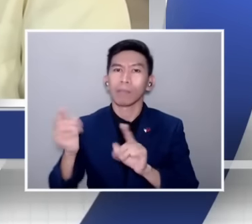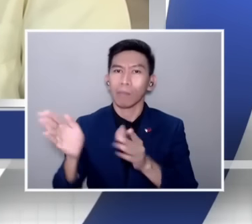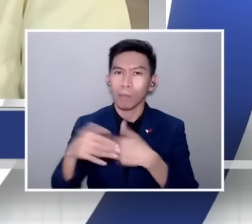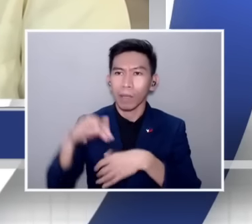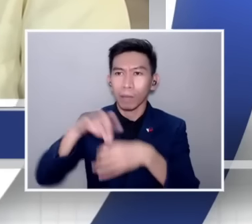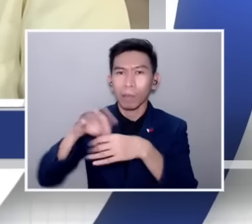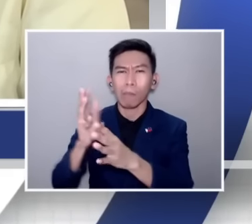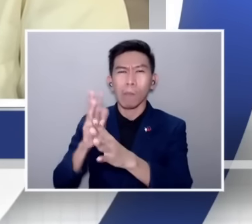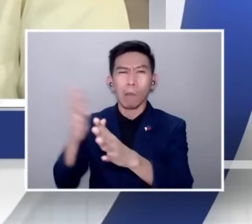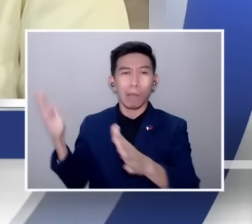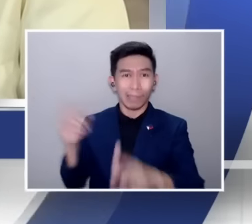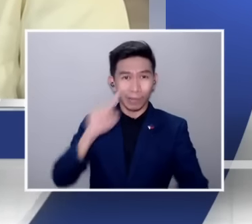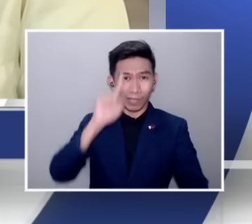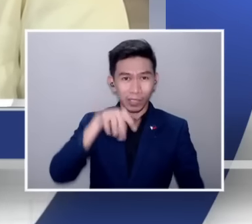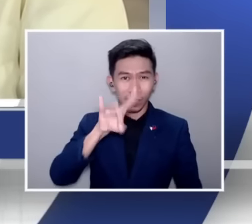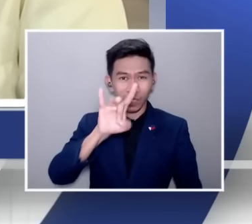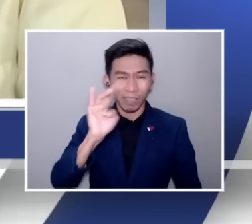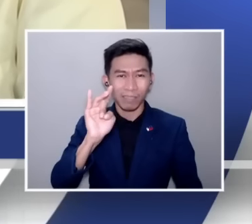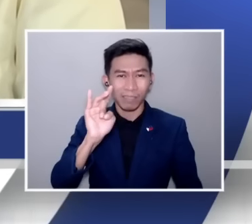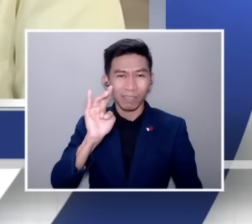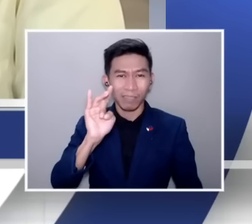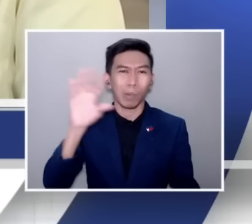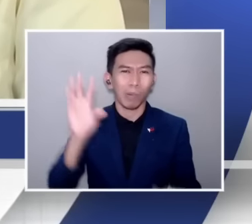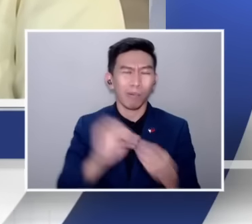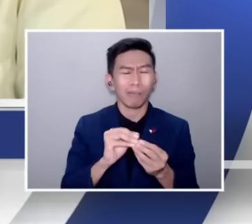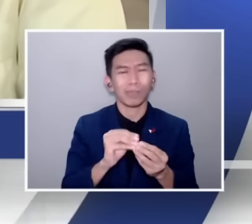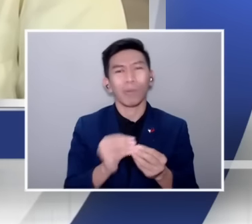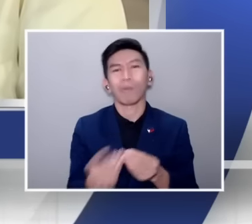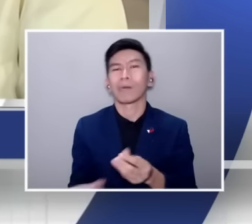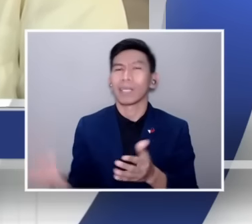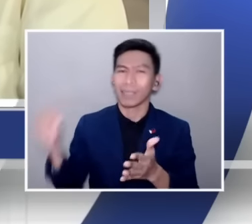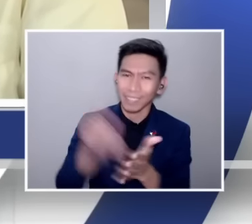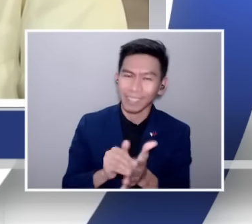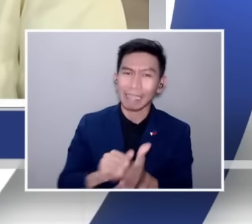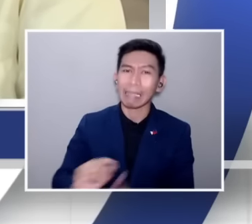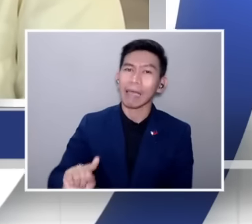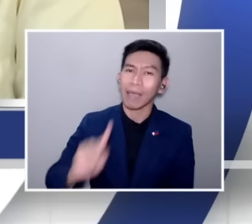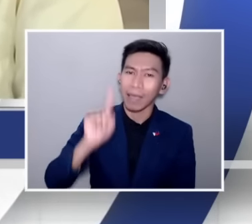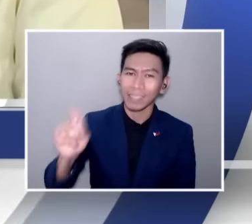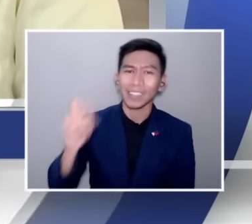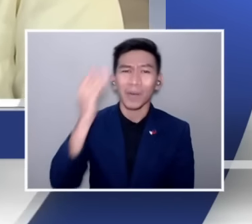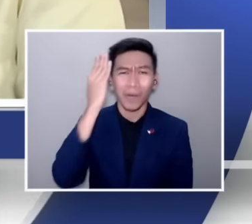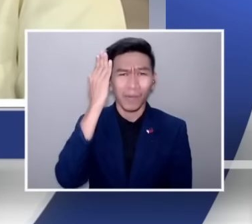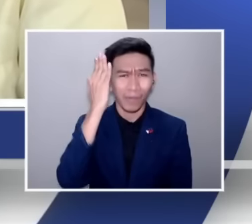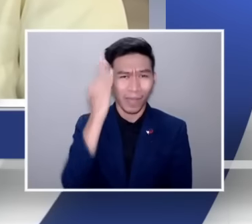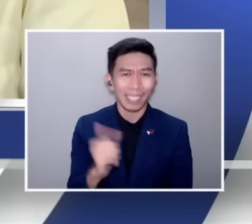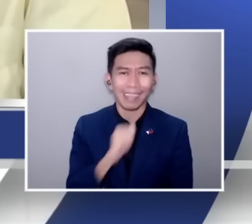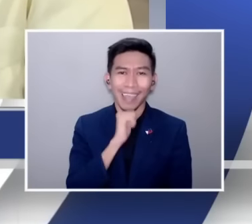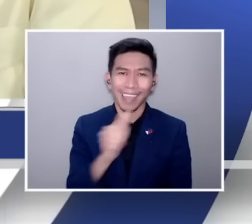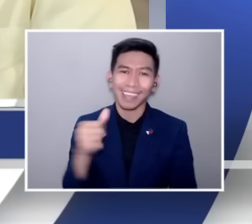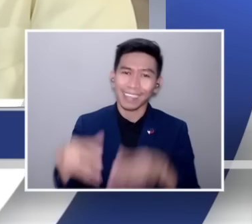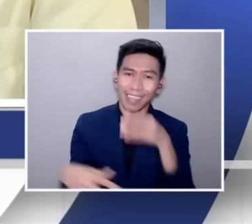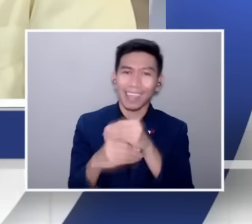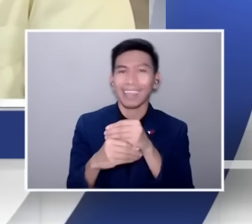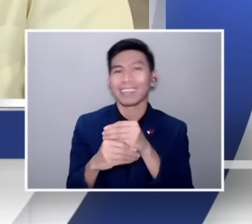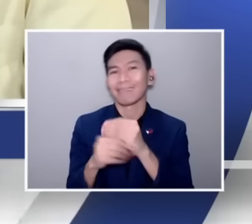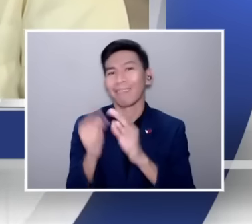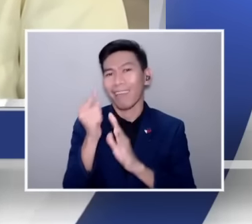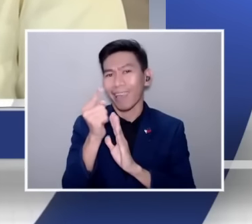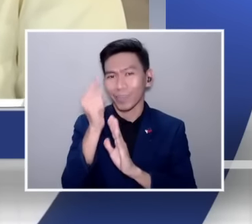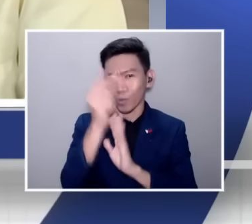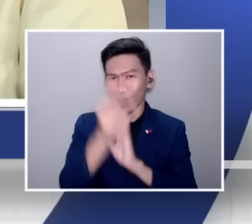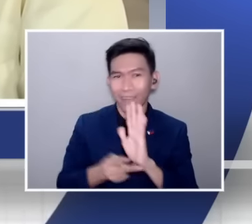yan. Kaya nga po paulit-ulit yung tanong, bakit hindi mag-extend, number one, at paano